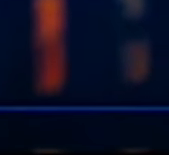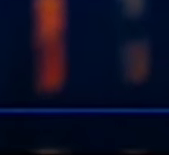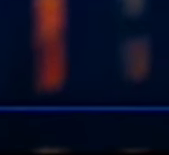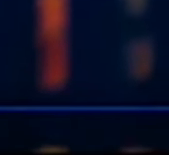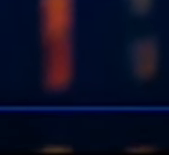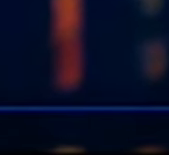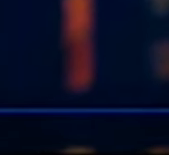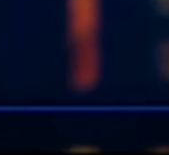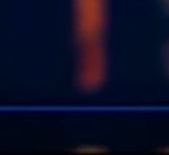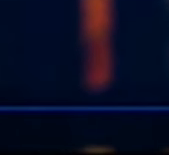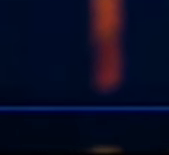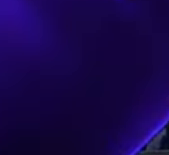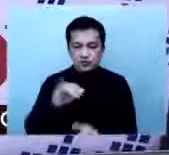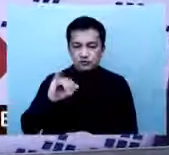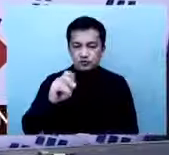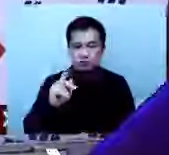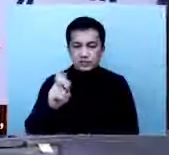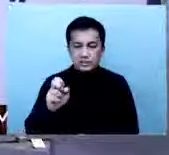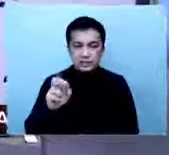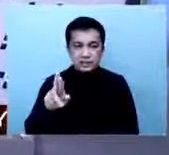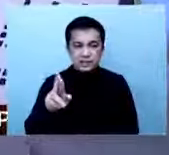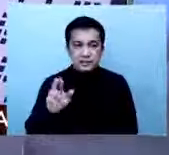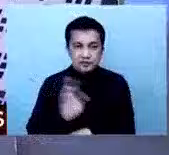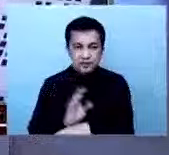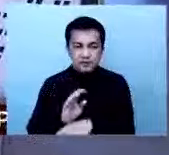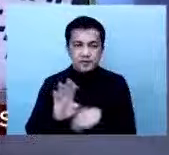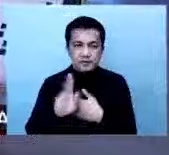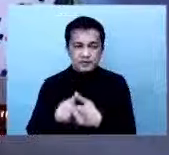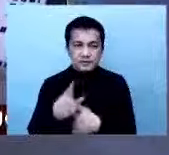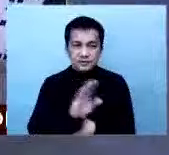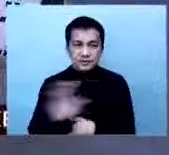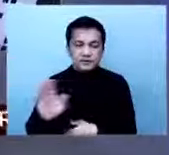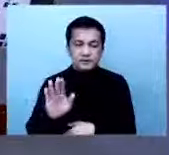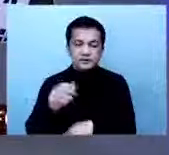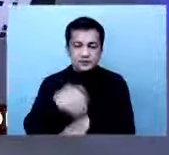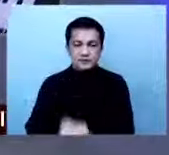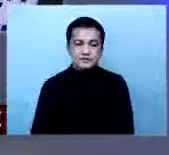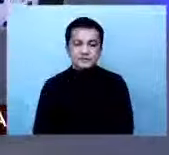Joker movie magalang front